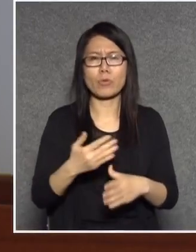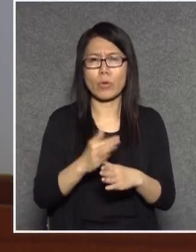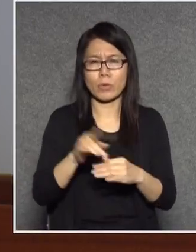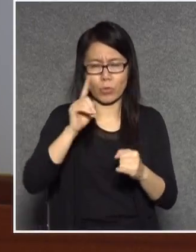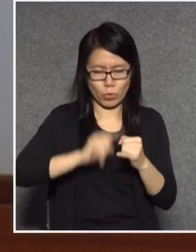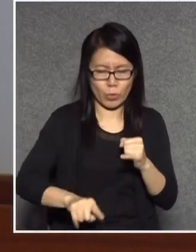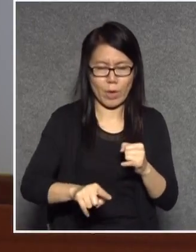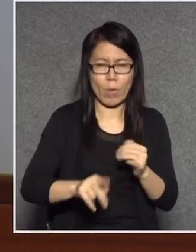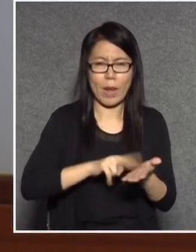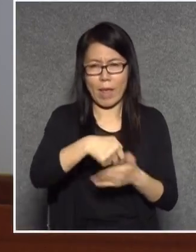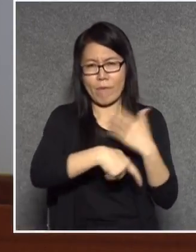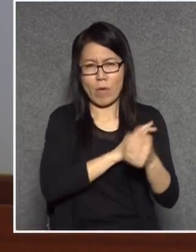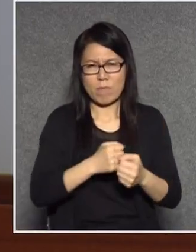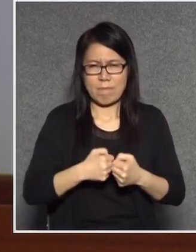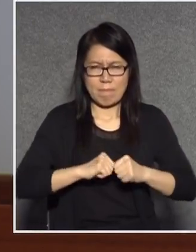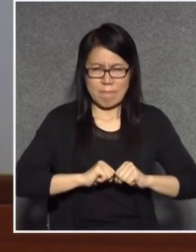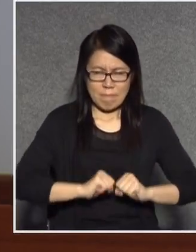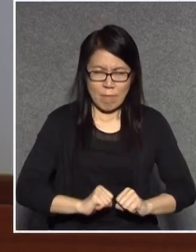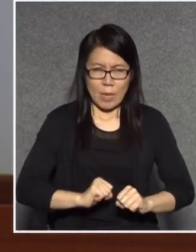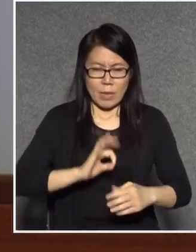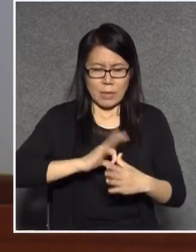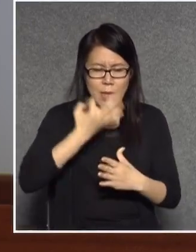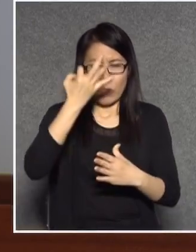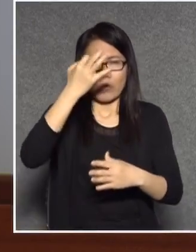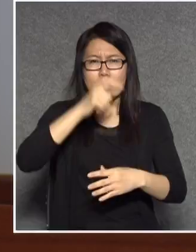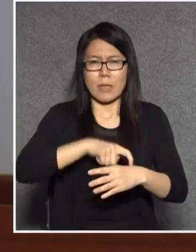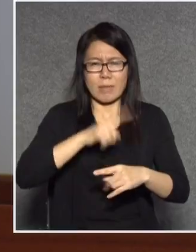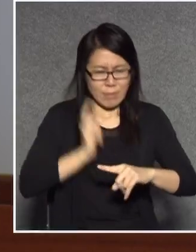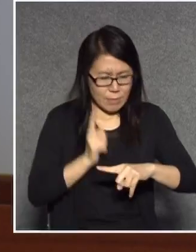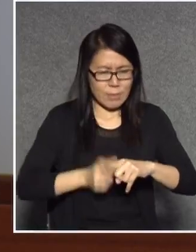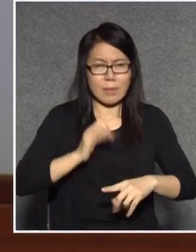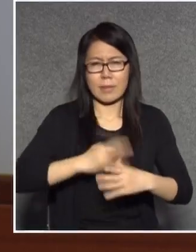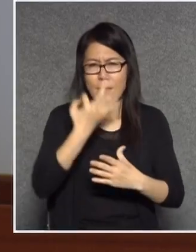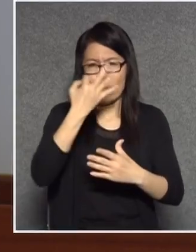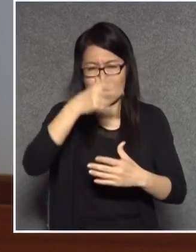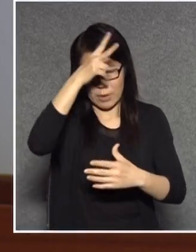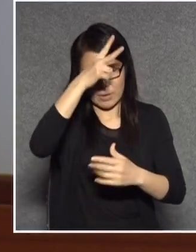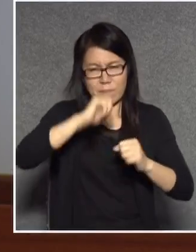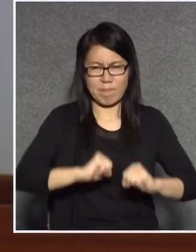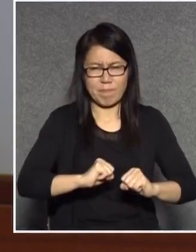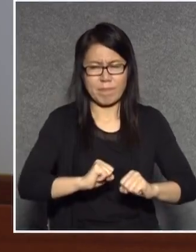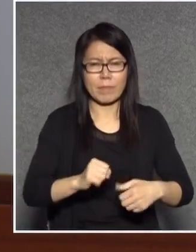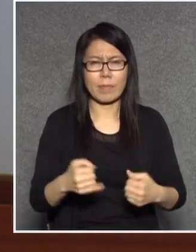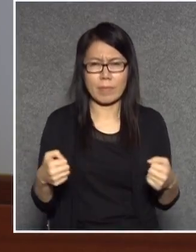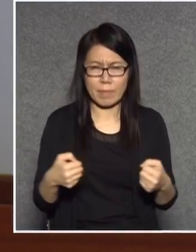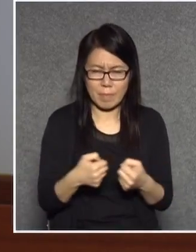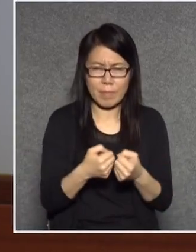咗立法會僵持咗三個月，係整整三個月嘅政治僵局。而事實上